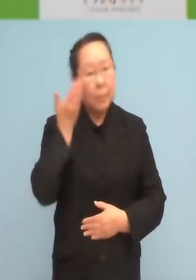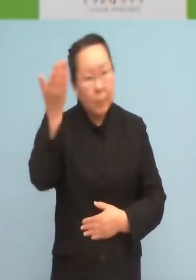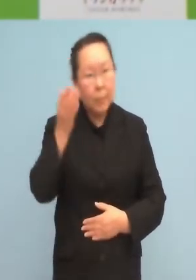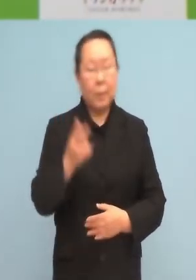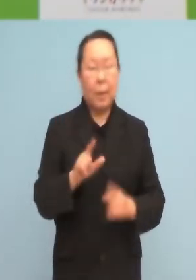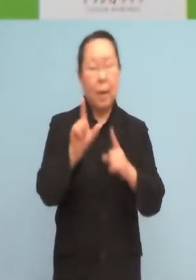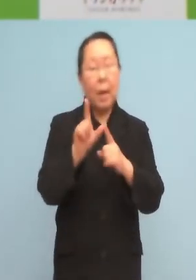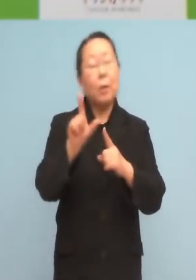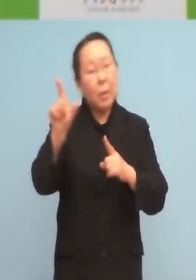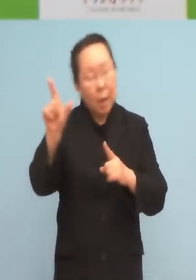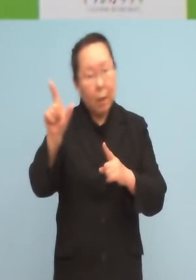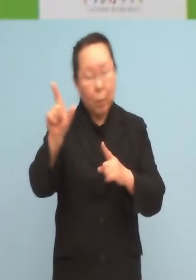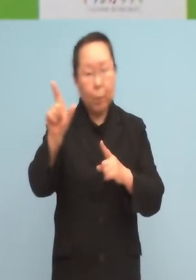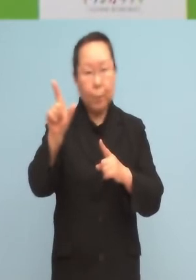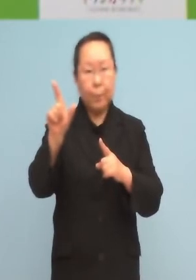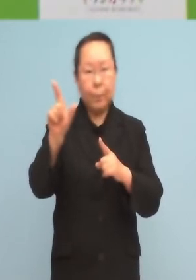NHK の